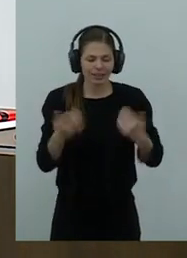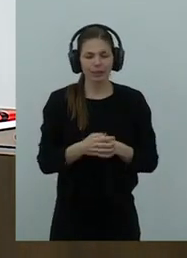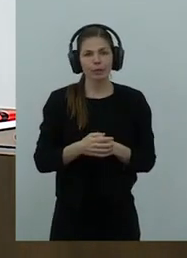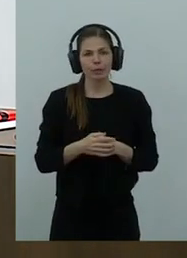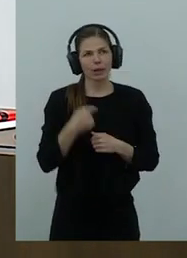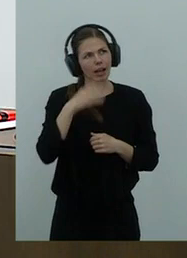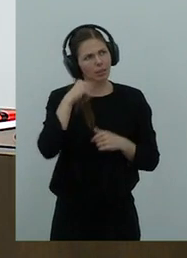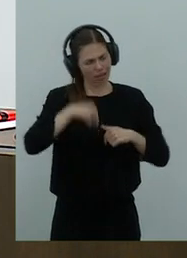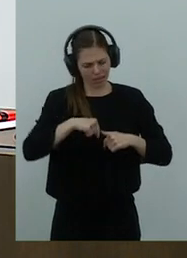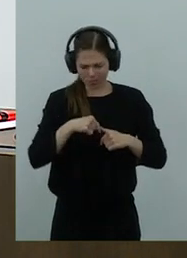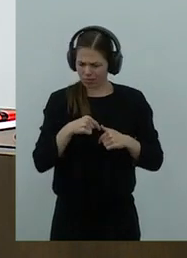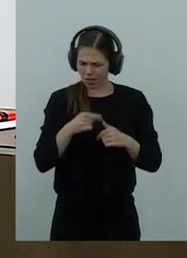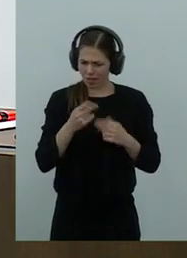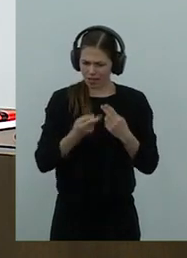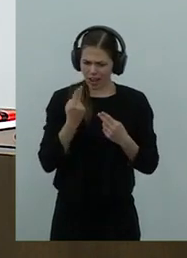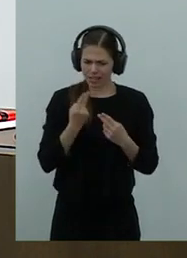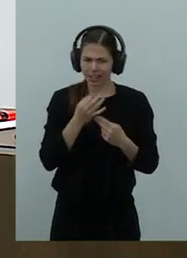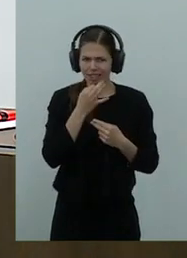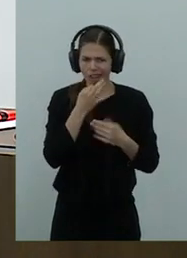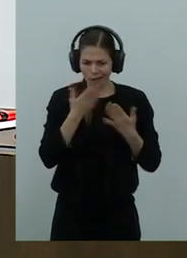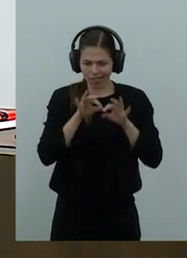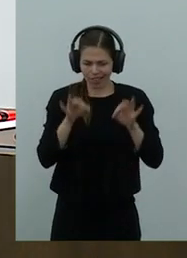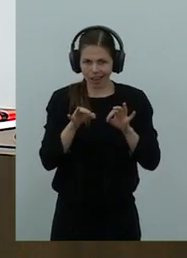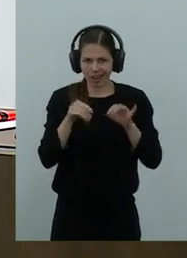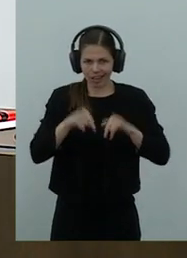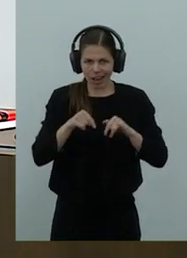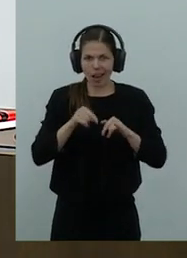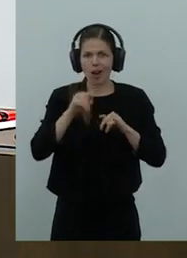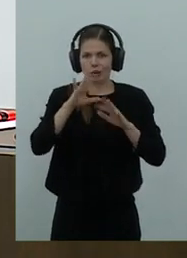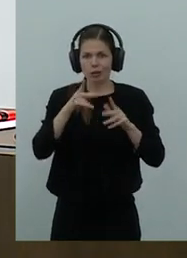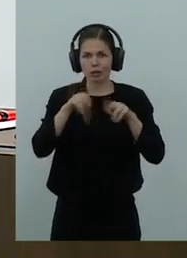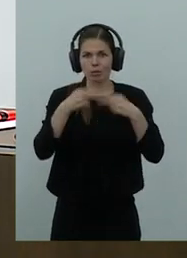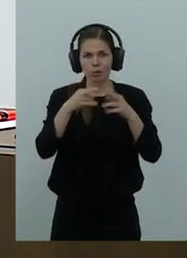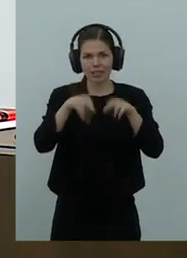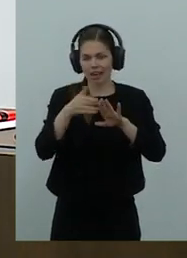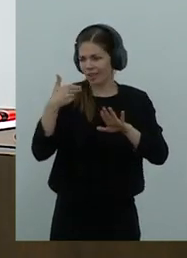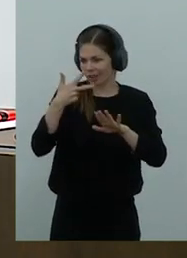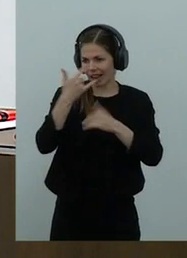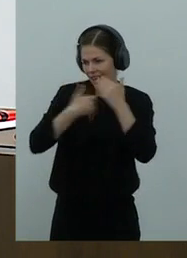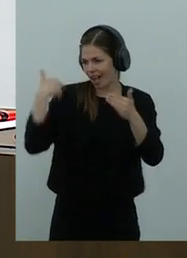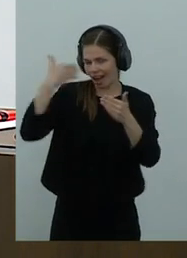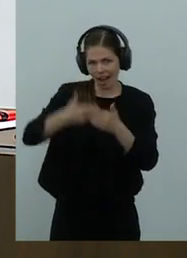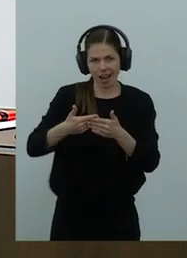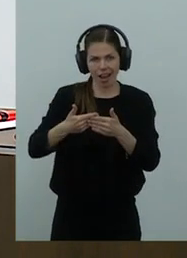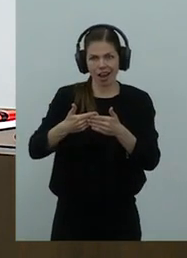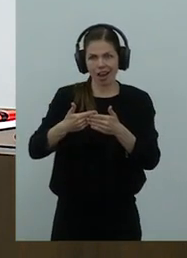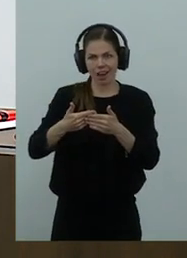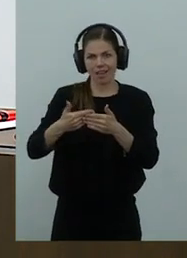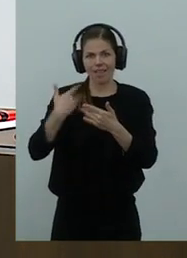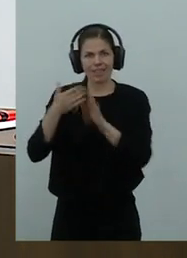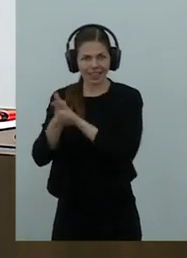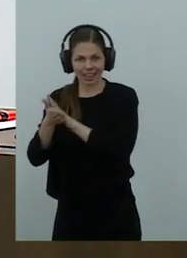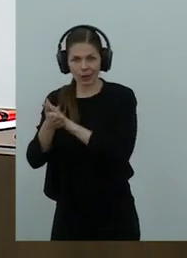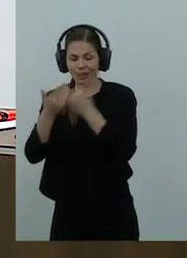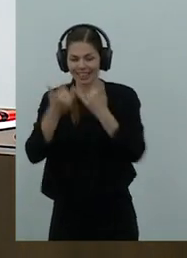Tag bald einmal unser schönes Bundesland im Bundesrat vertreten durfte nach 3 Jahren, darf ich mit